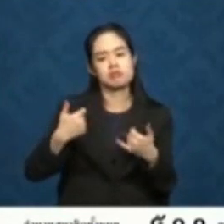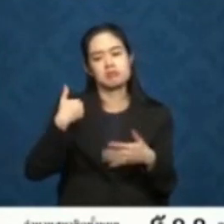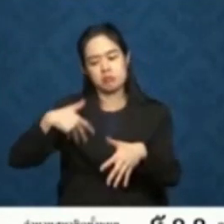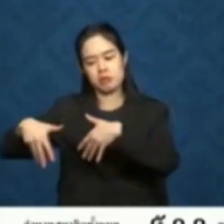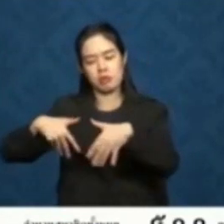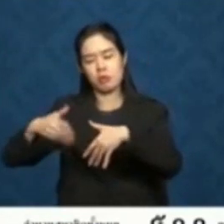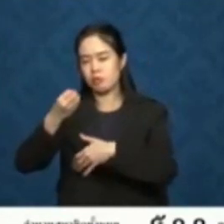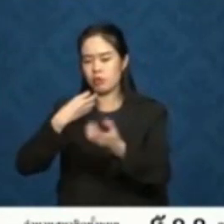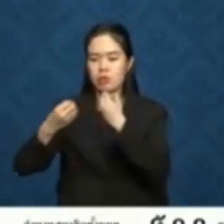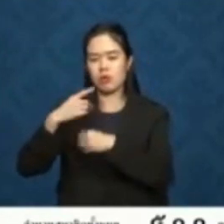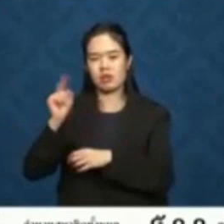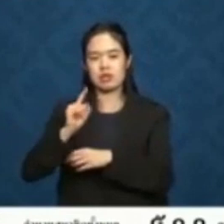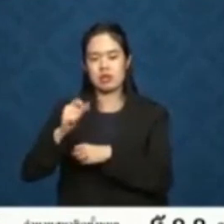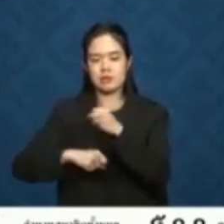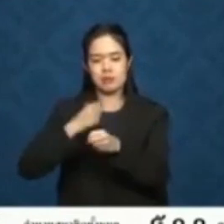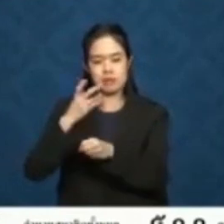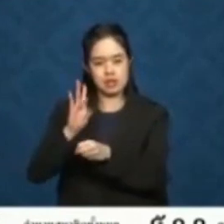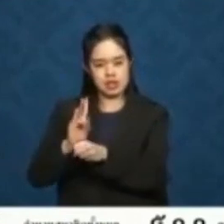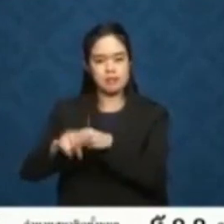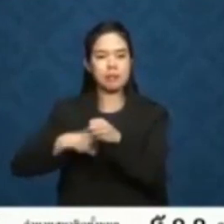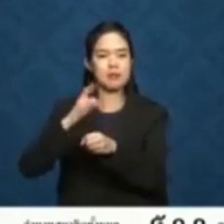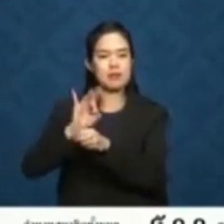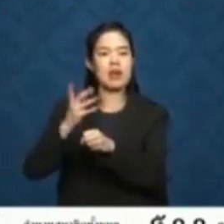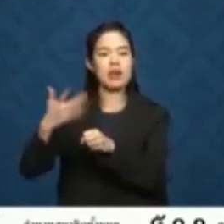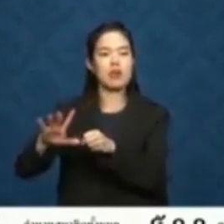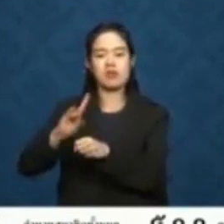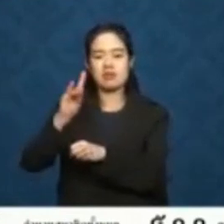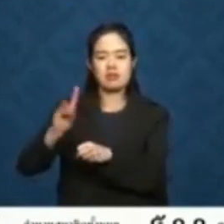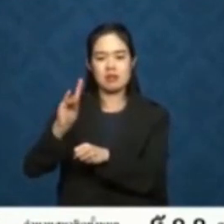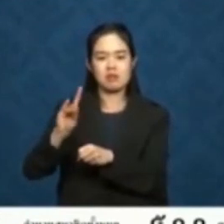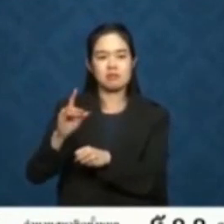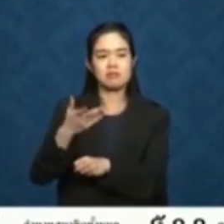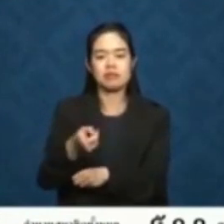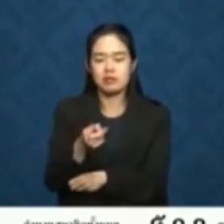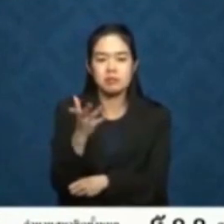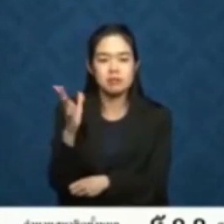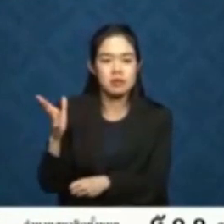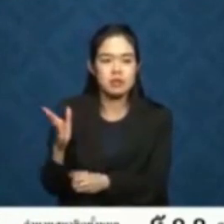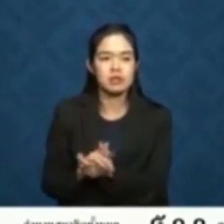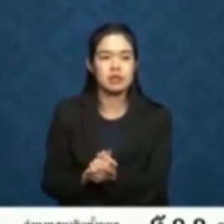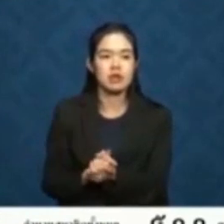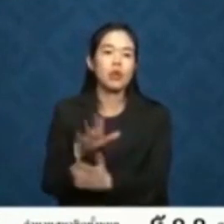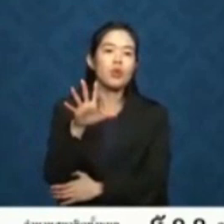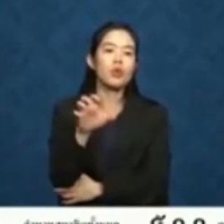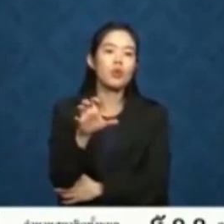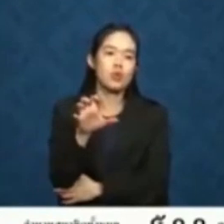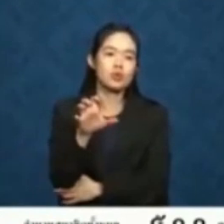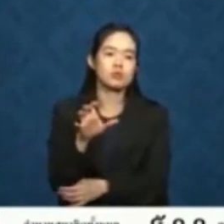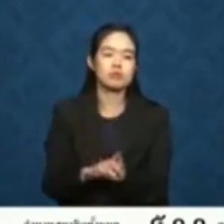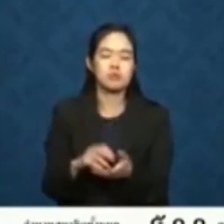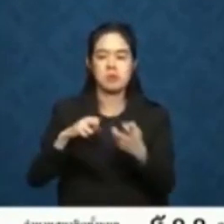ไม่มีเลยเป็นเวลากว่า 7-8 ปีเปรียบเทียบจากการมาของสัตว์น้ำตามฤดูกาลก็คือกุ้งเคย